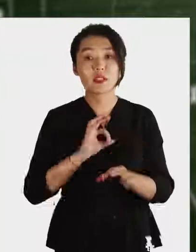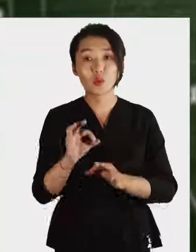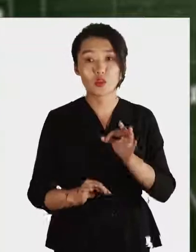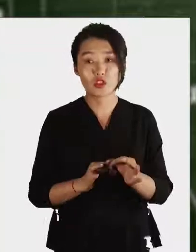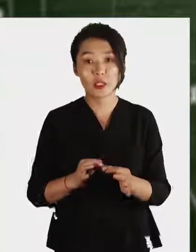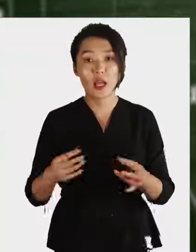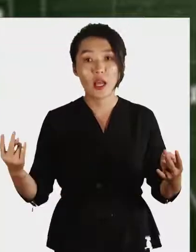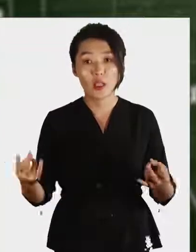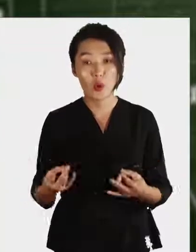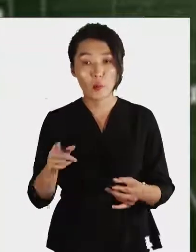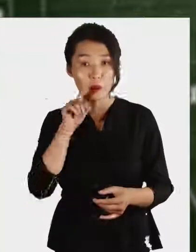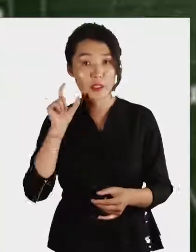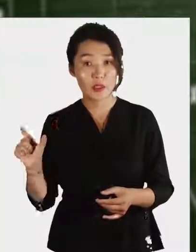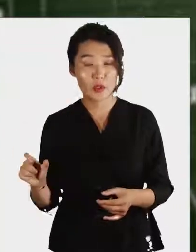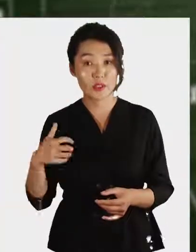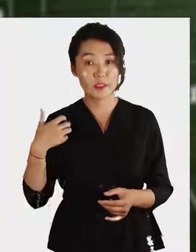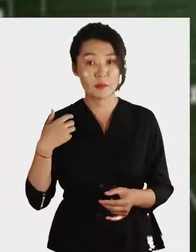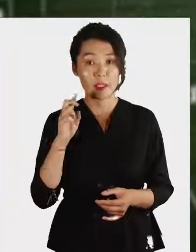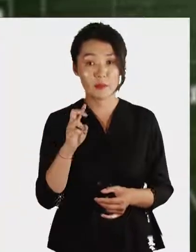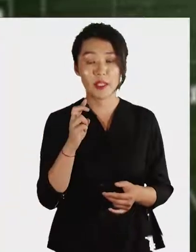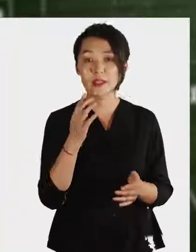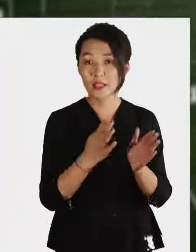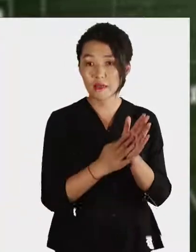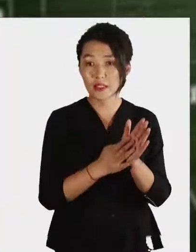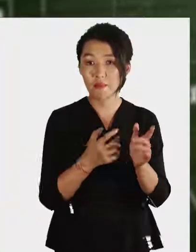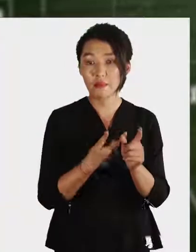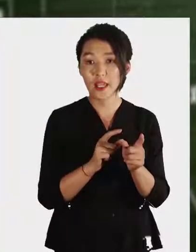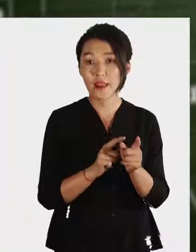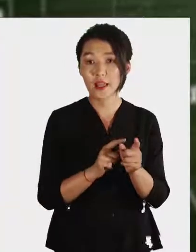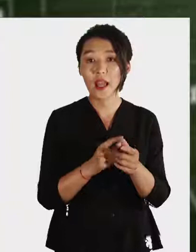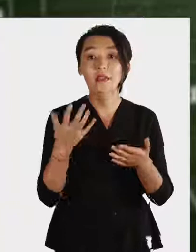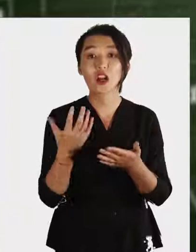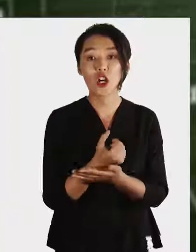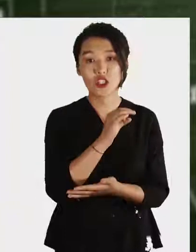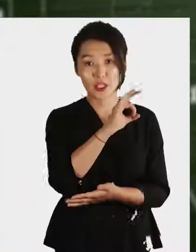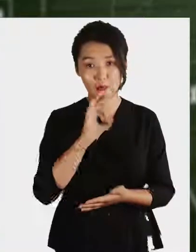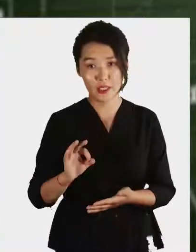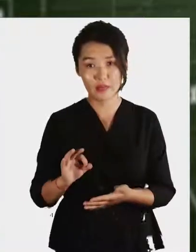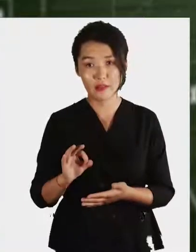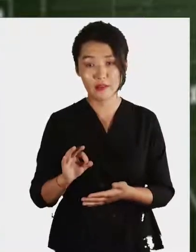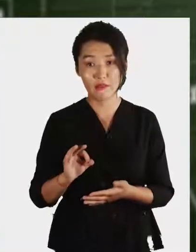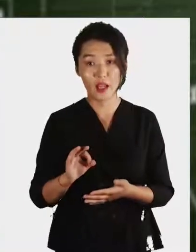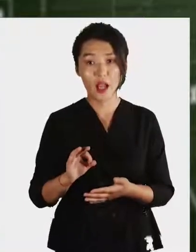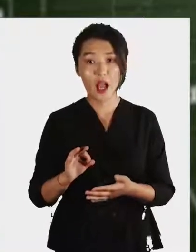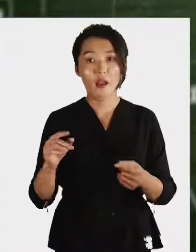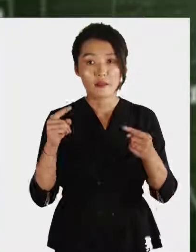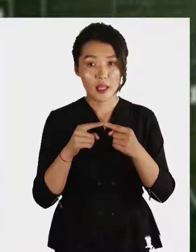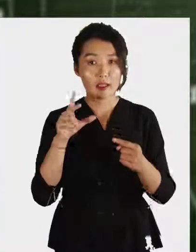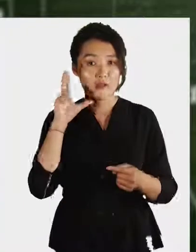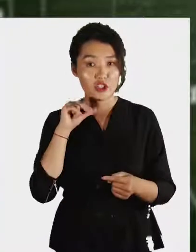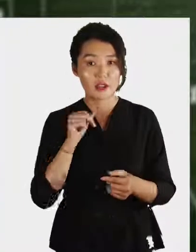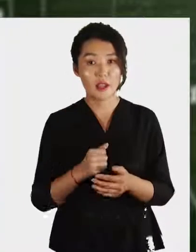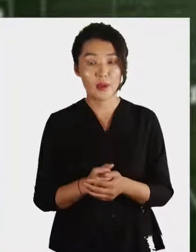равна суточная доза подростка в витамине В9? Это задача на нахождение процентов данного числа.